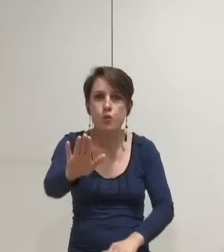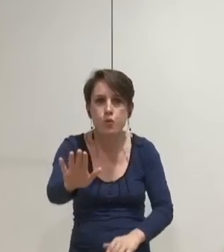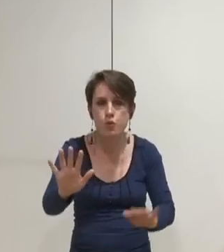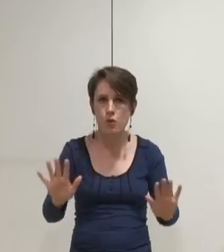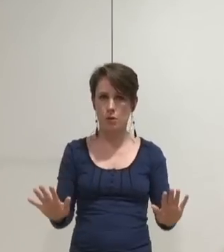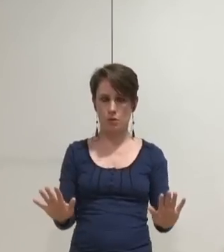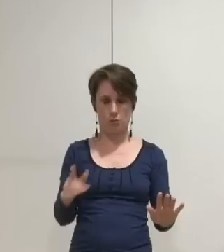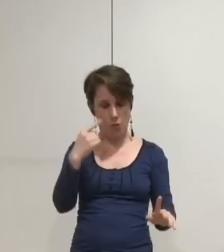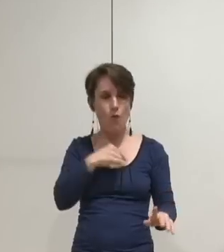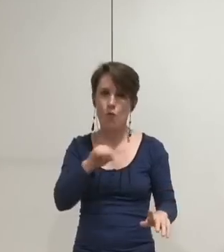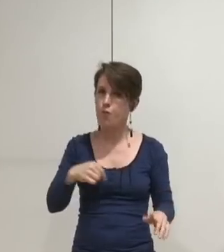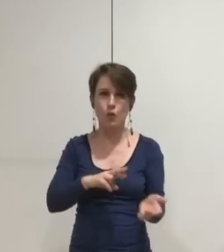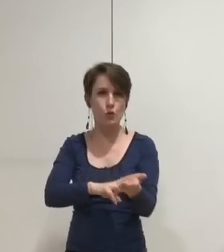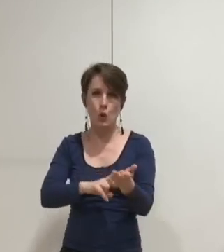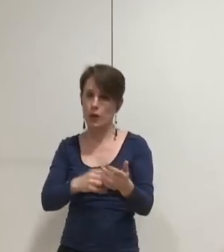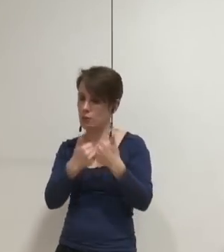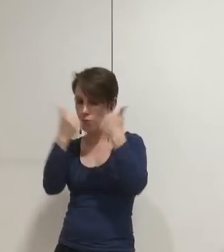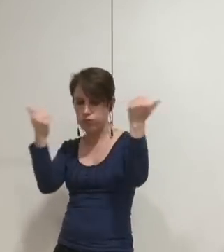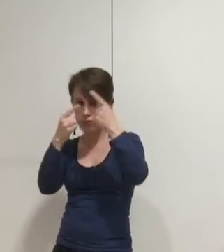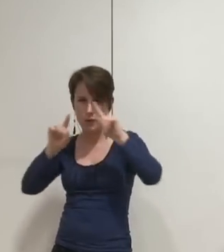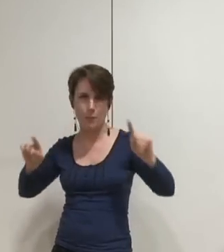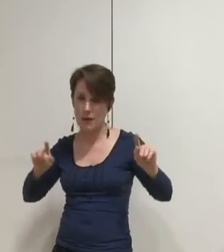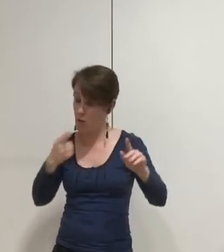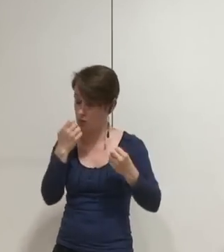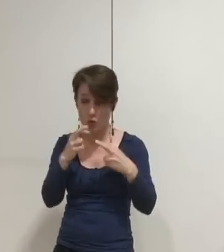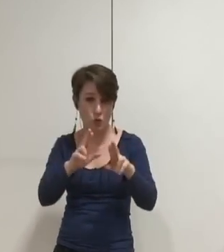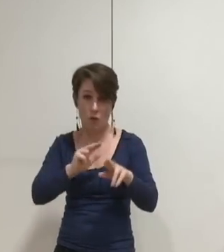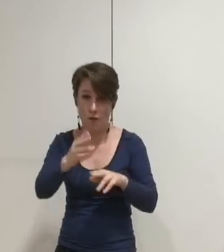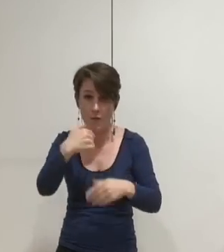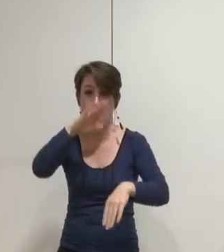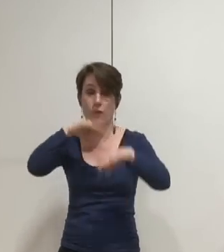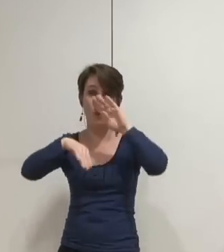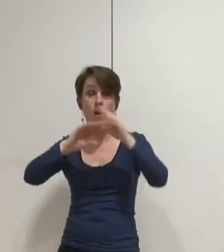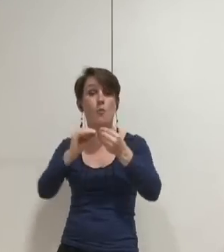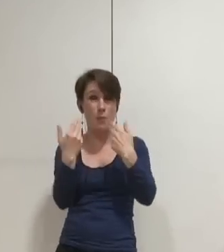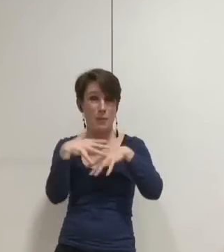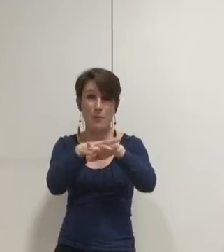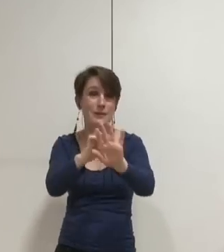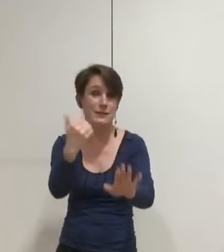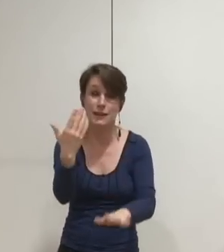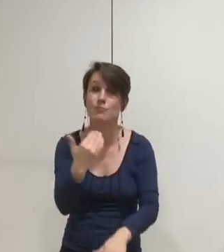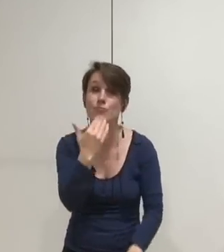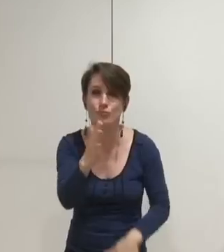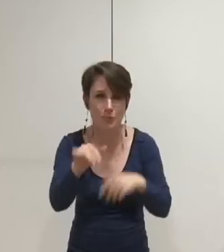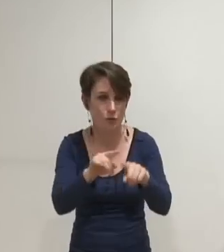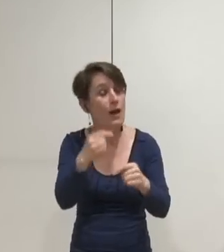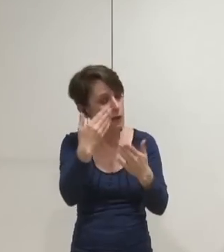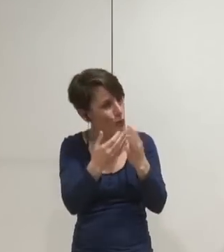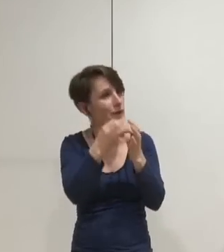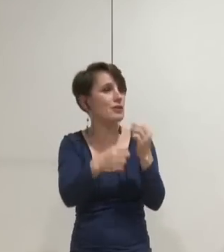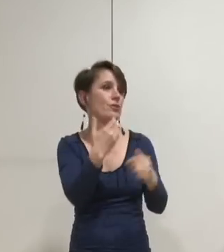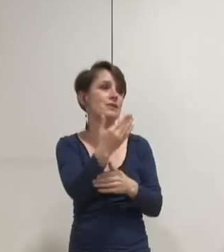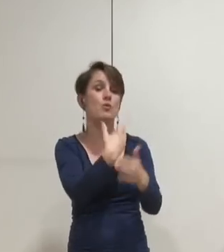vraiment posera à terme de grosses difficultés en termees de myicité voilà pourquoi nous nous opposerons à cette